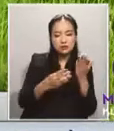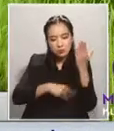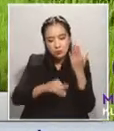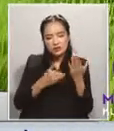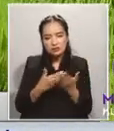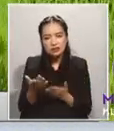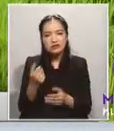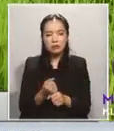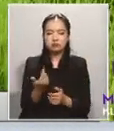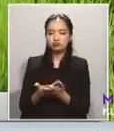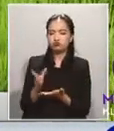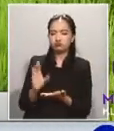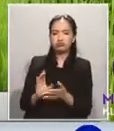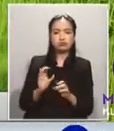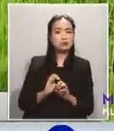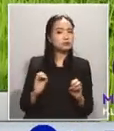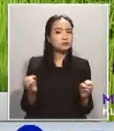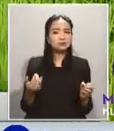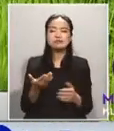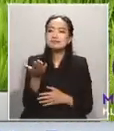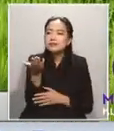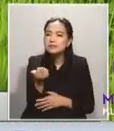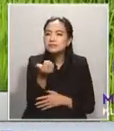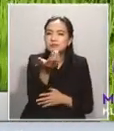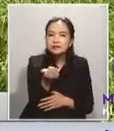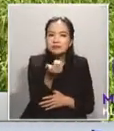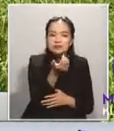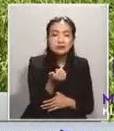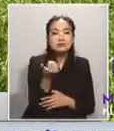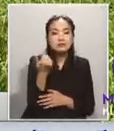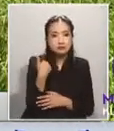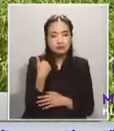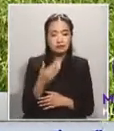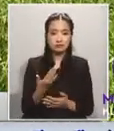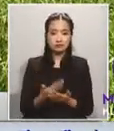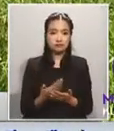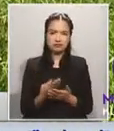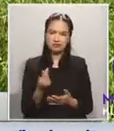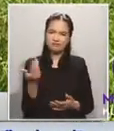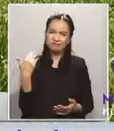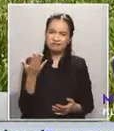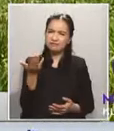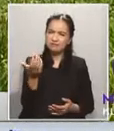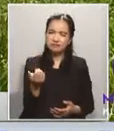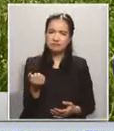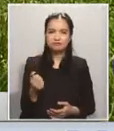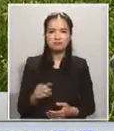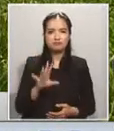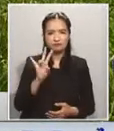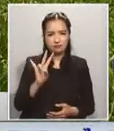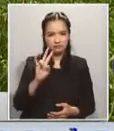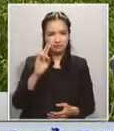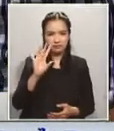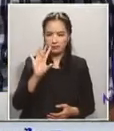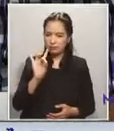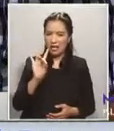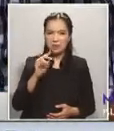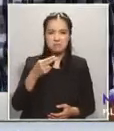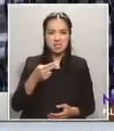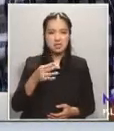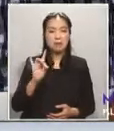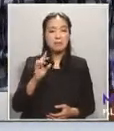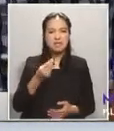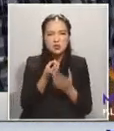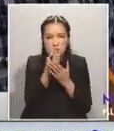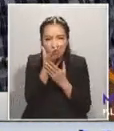เราไม่มีทุนค ่ ะเราก็เลยไปยืมเขามาก่อน ไปยืมเขามาเท่าไหร่ฮะตอนนั้น ไปยืมเขามา 80,000 ค่ะ 80,000 เขาคิดด